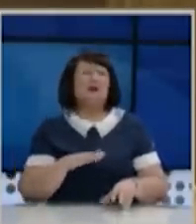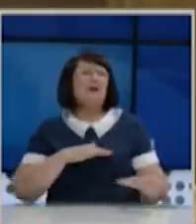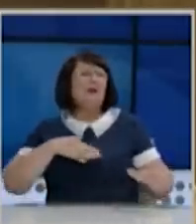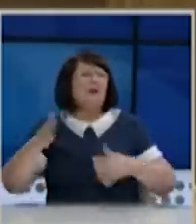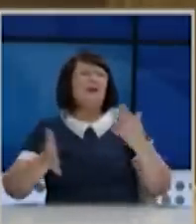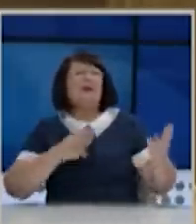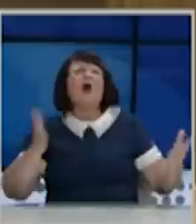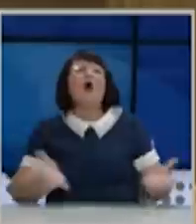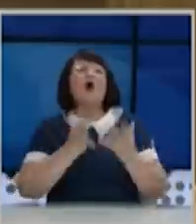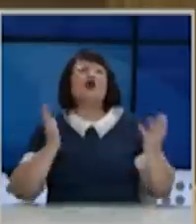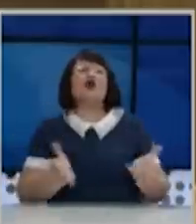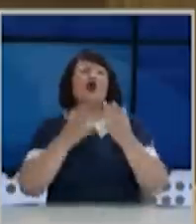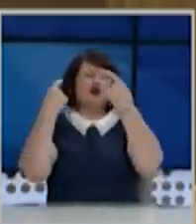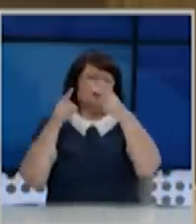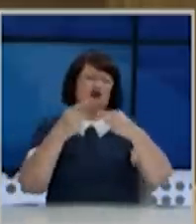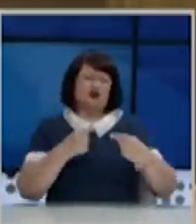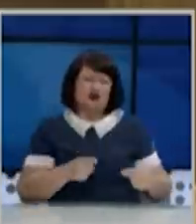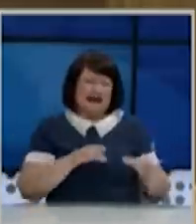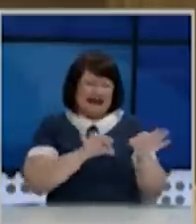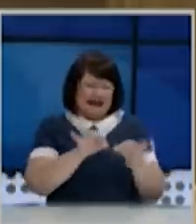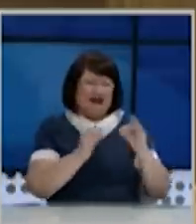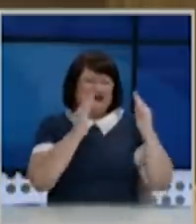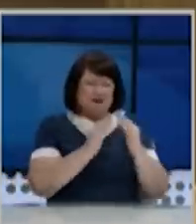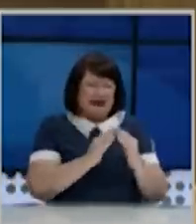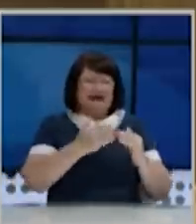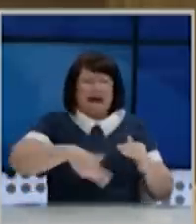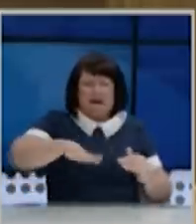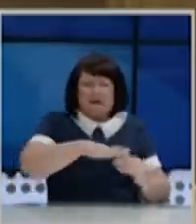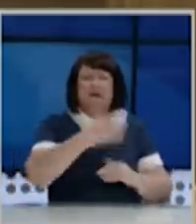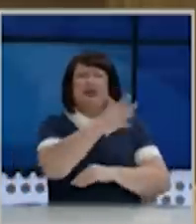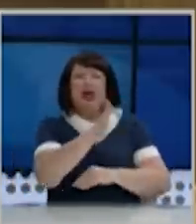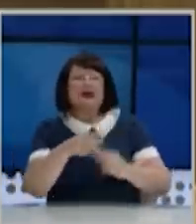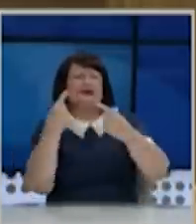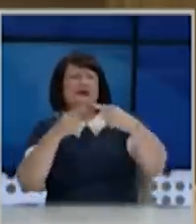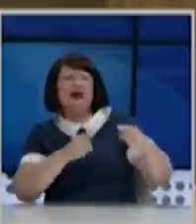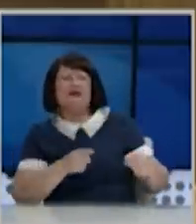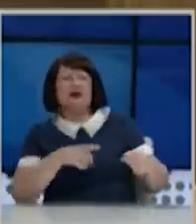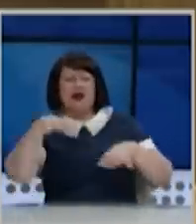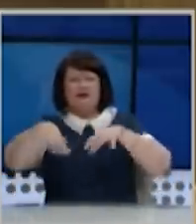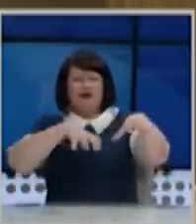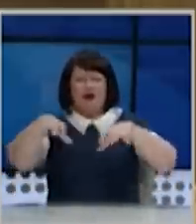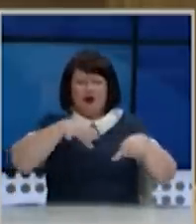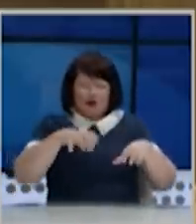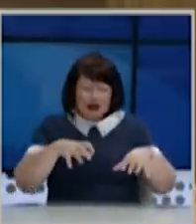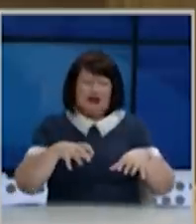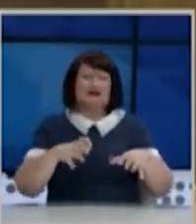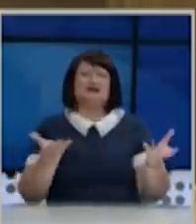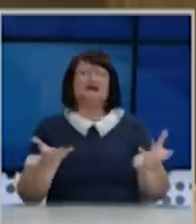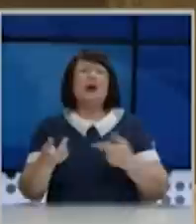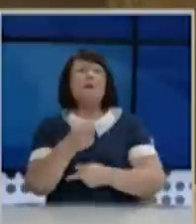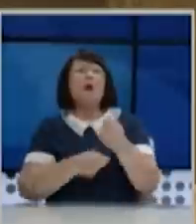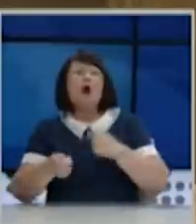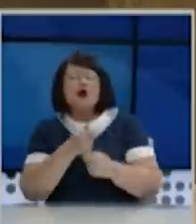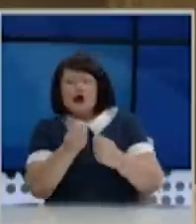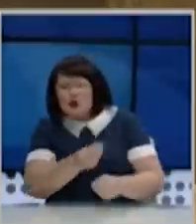συνύπαρξης πολλών διαφορετικών χρήσεων γης που υπάγονται σε διαφορετικούς αρμόδιους φορείς, της έντασης της